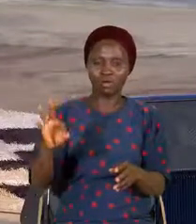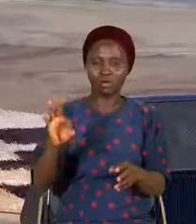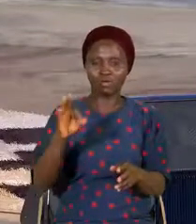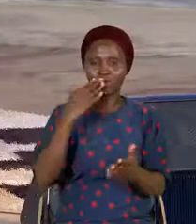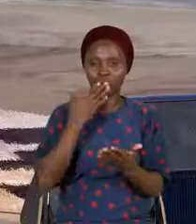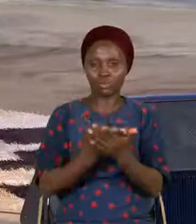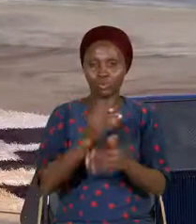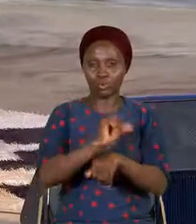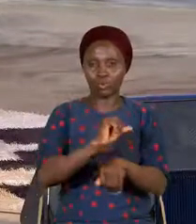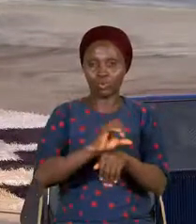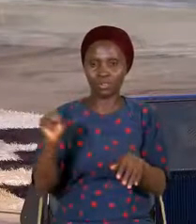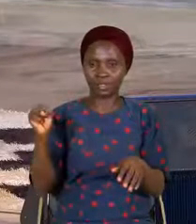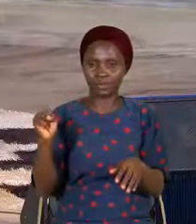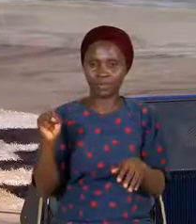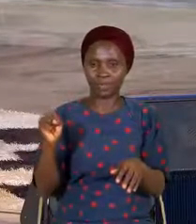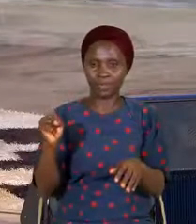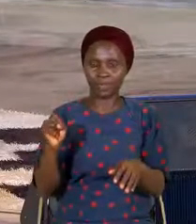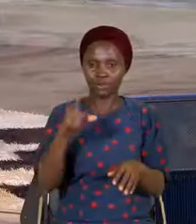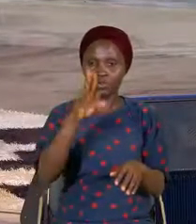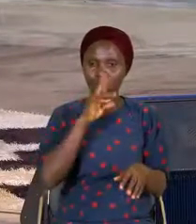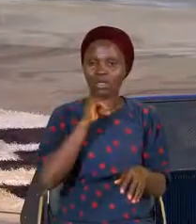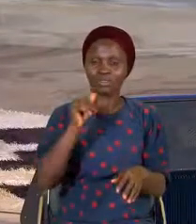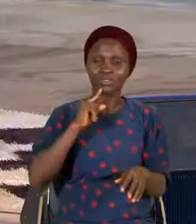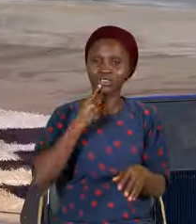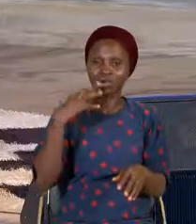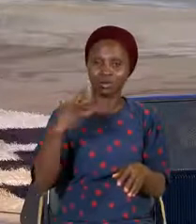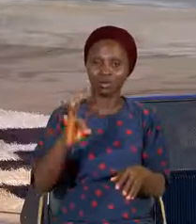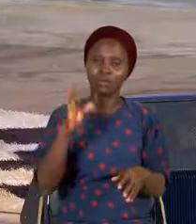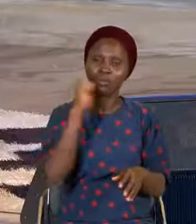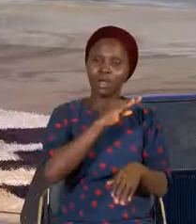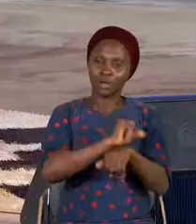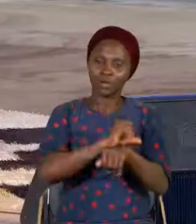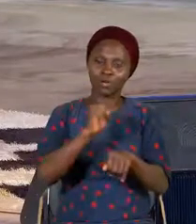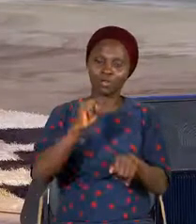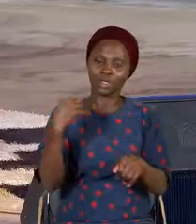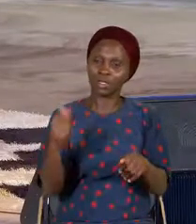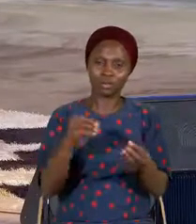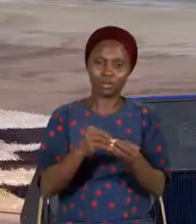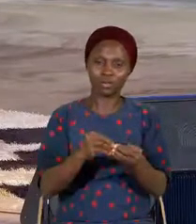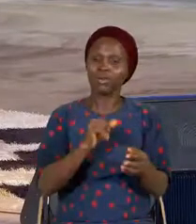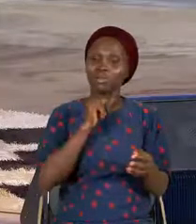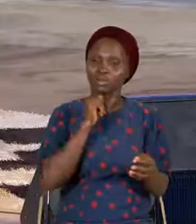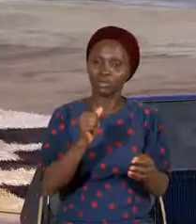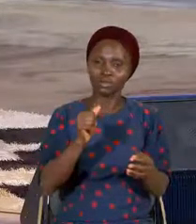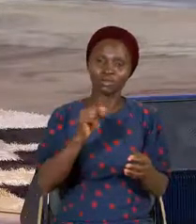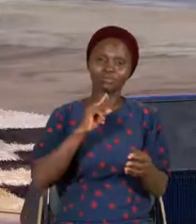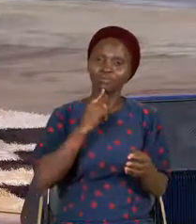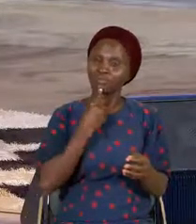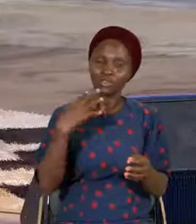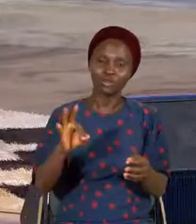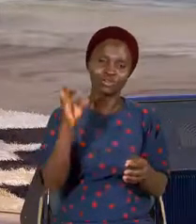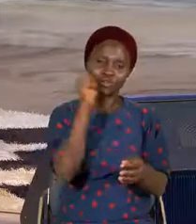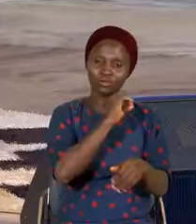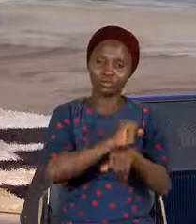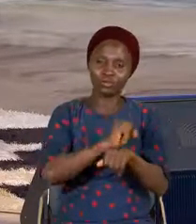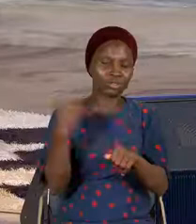et zélé pour les bonnes œuvres. Vous n'êtes pas zélé pour les mauvaises œuvres, désormais. Désormais, vous n'êtes pas zélé pour les